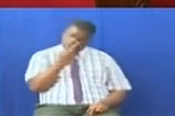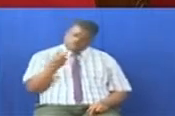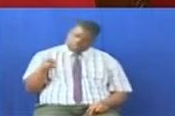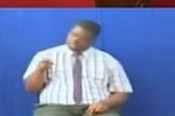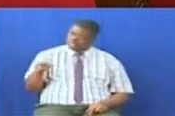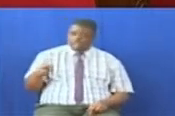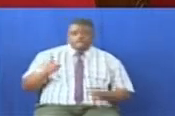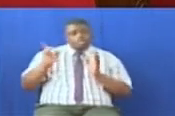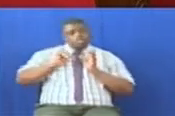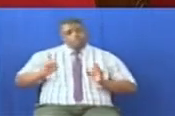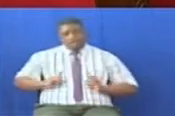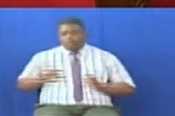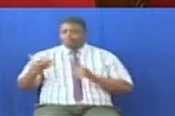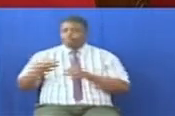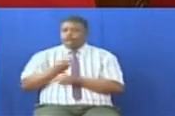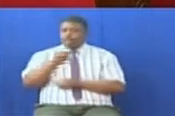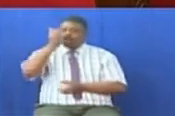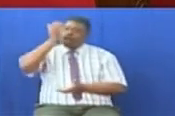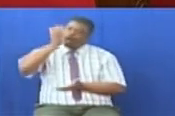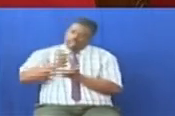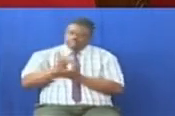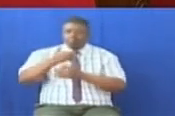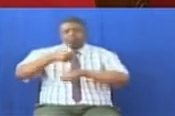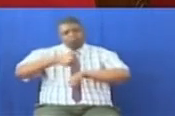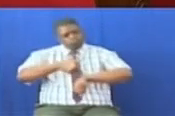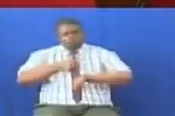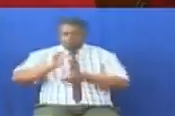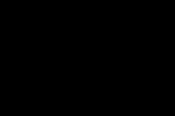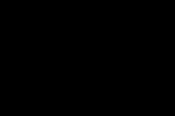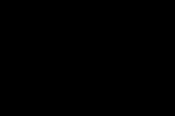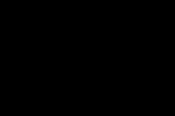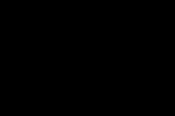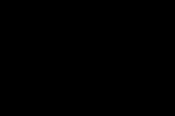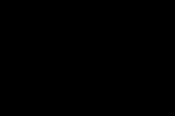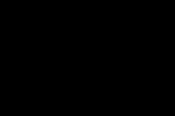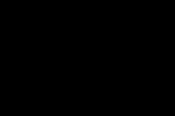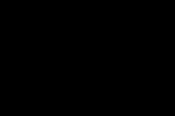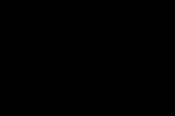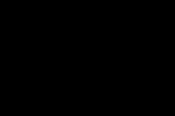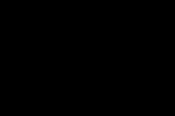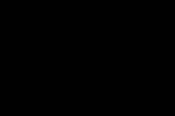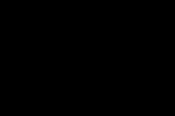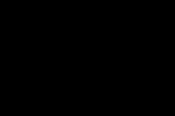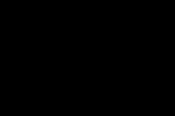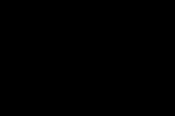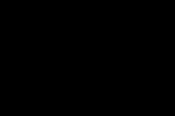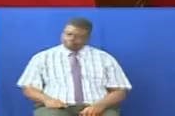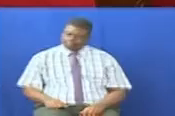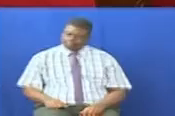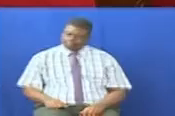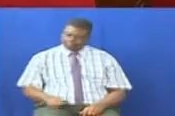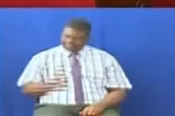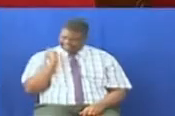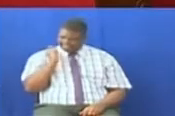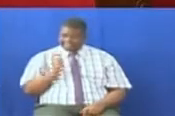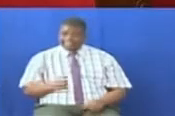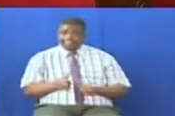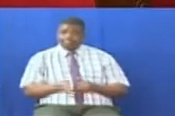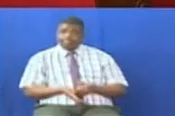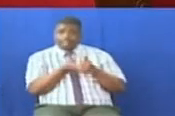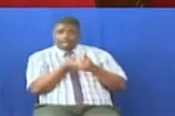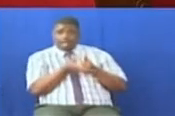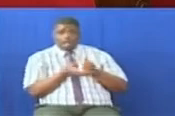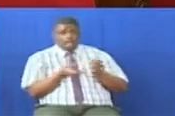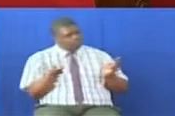waweze kupata stahiki zao kwa muda mwafaka unaotakiwa. Mheshimiwa Spika, pia vile vile